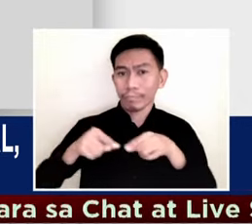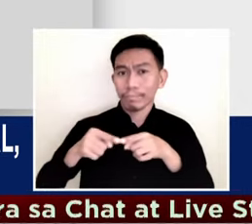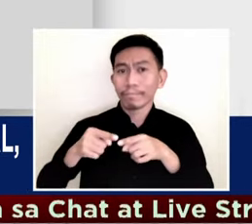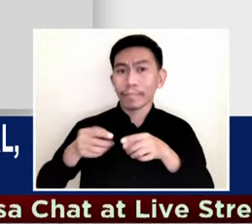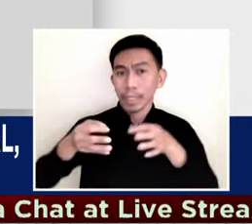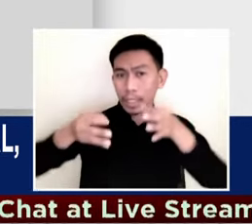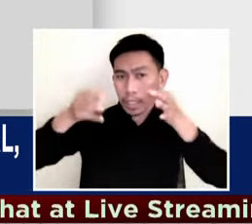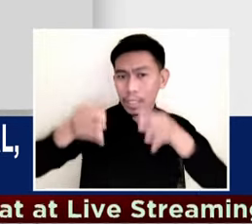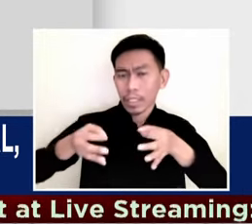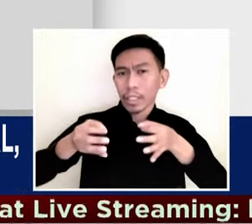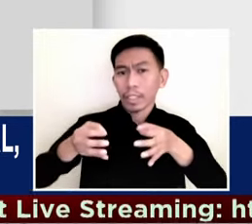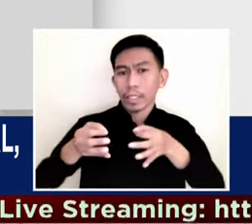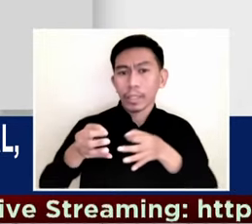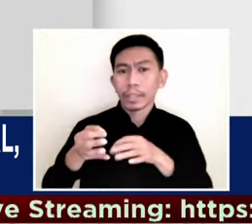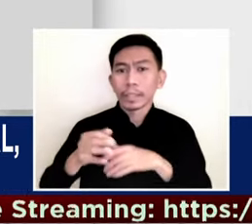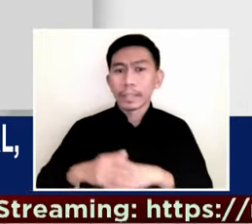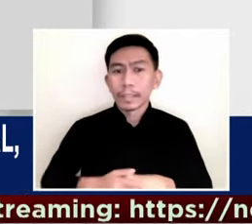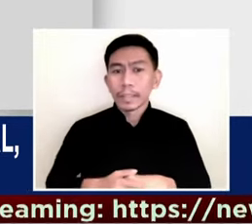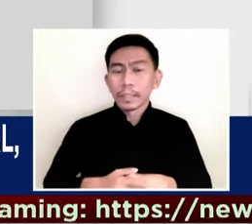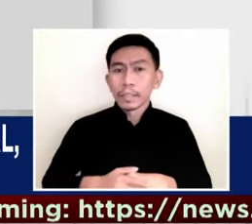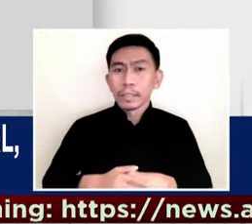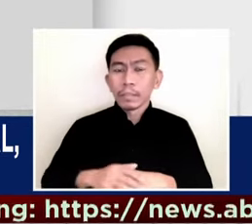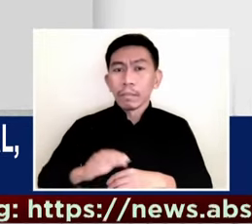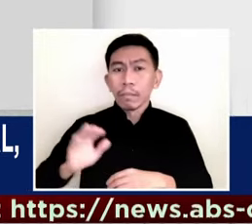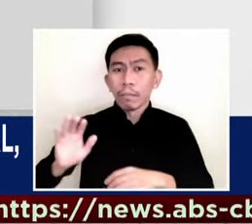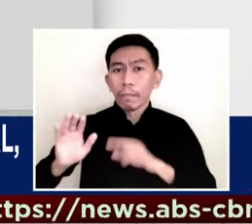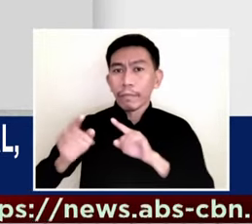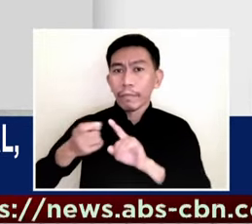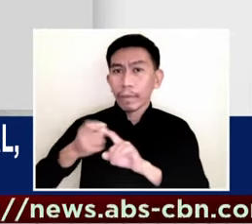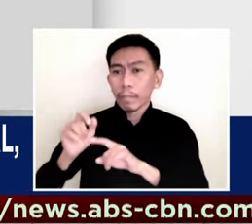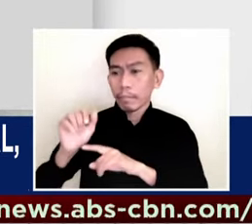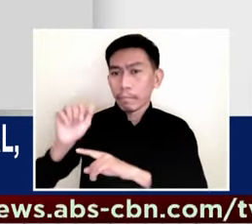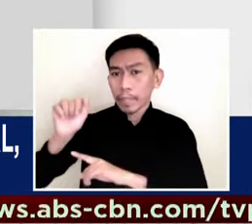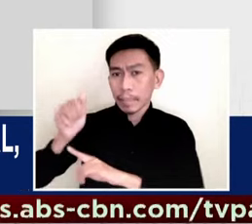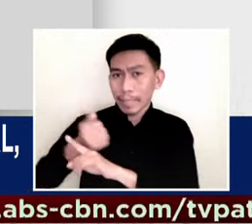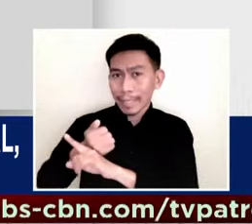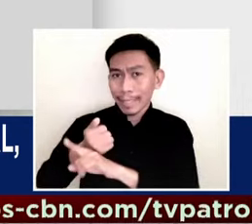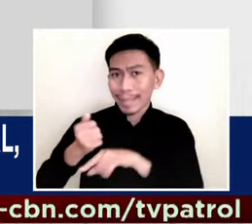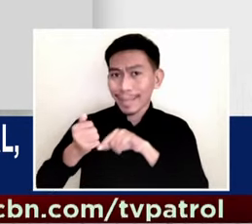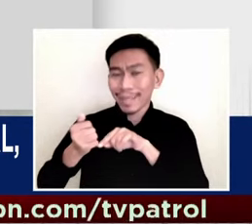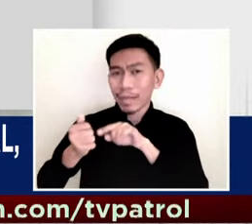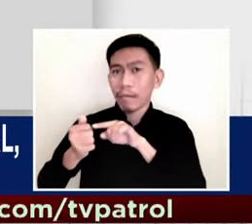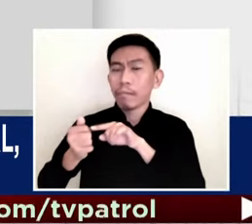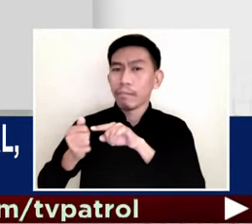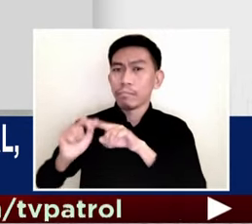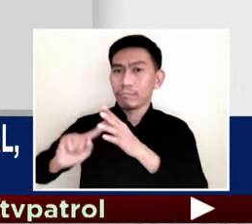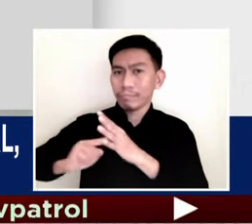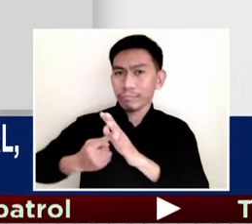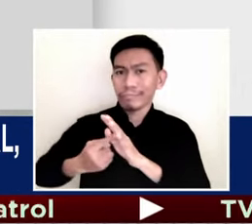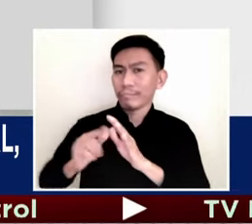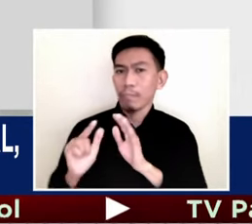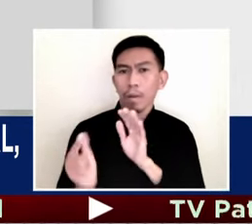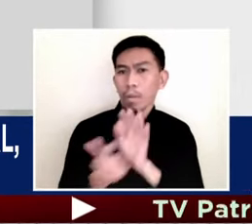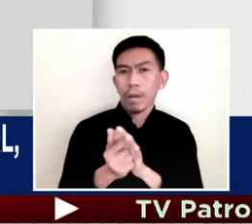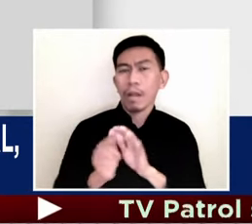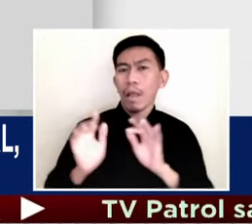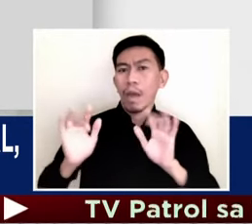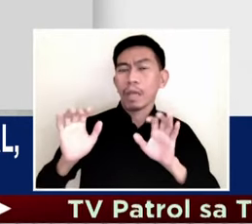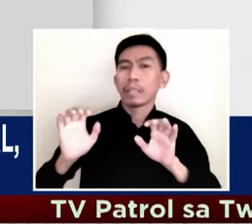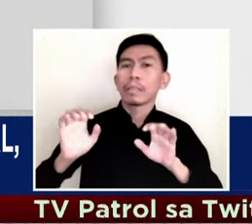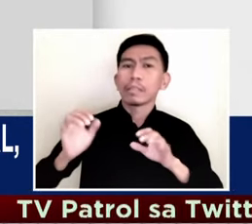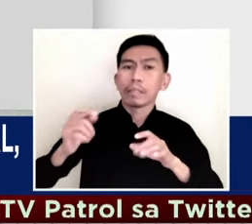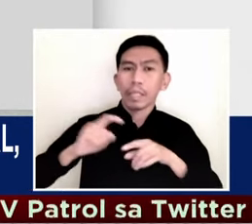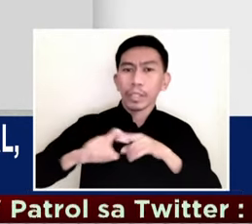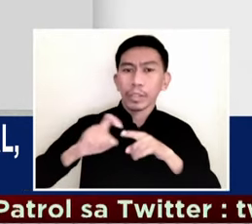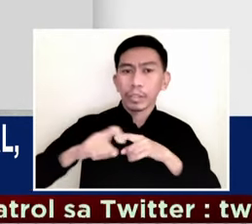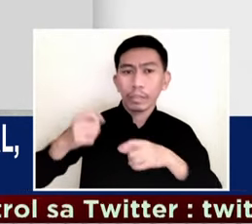24-022 Series of 2024, mula sa Abril, bawal na ang light e-vehicle sa mga national, circumferential